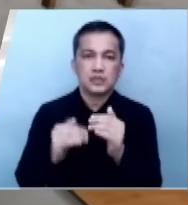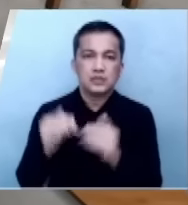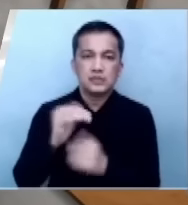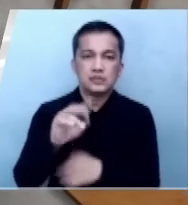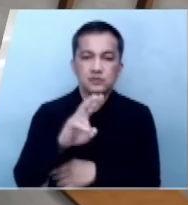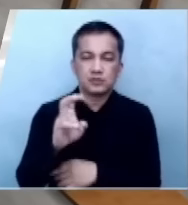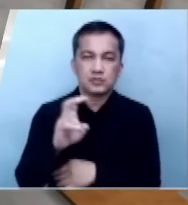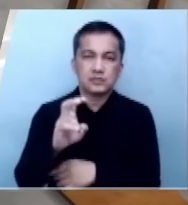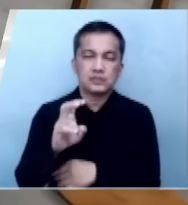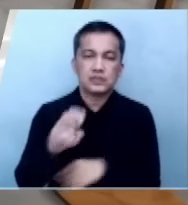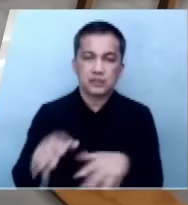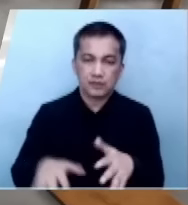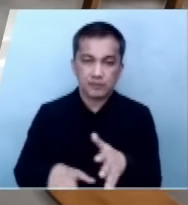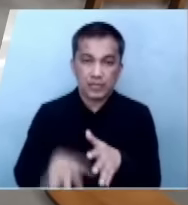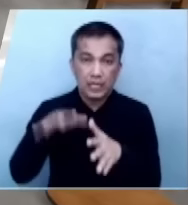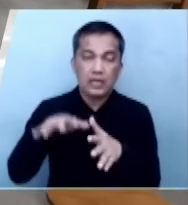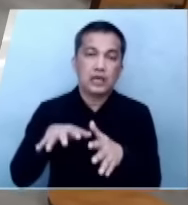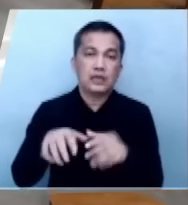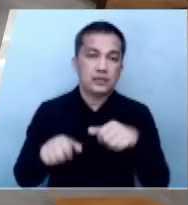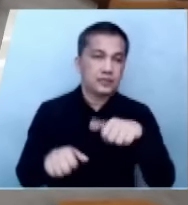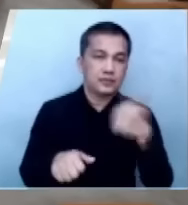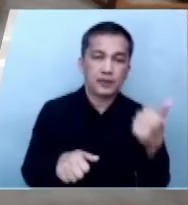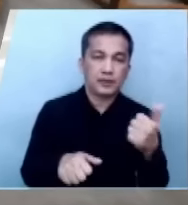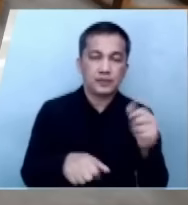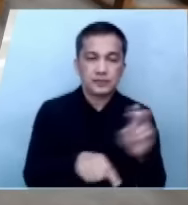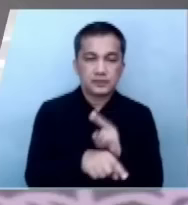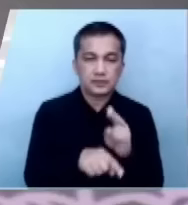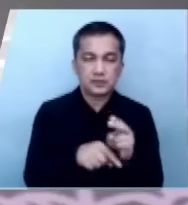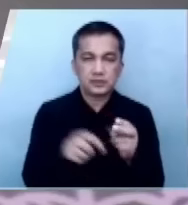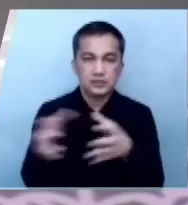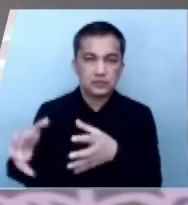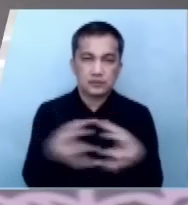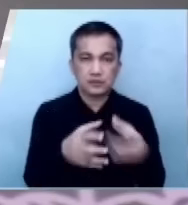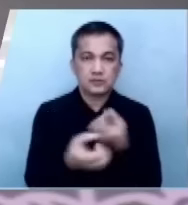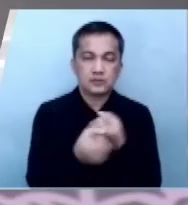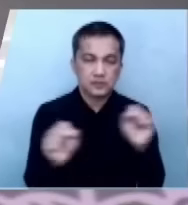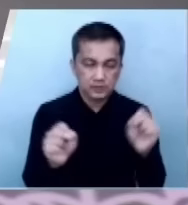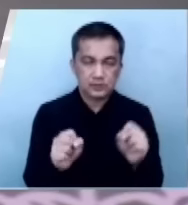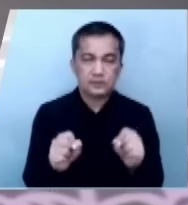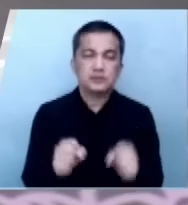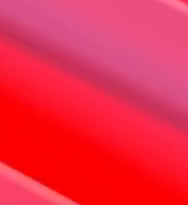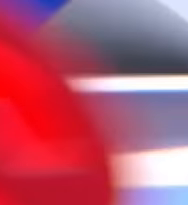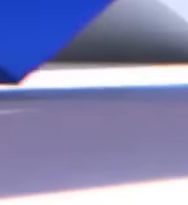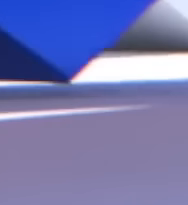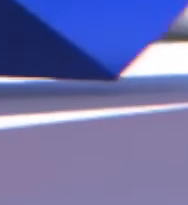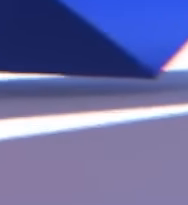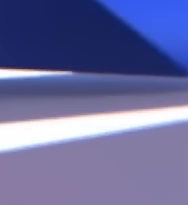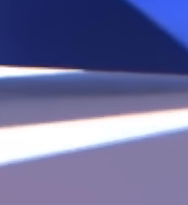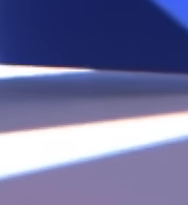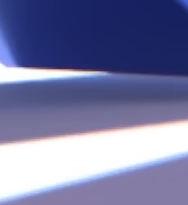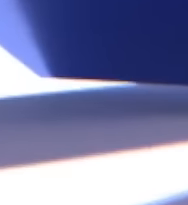diyan ang baha habang ang iba ginagamit na evacuation Center nakatutok Si Sandra